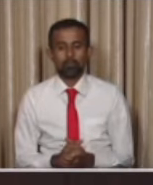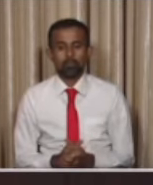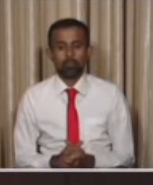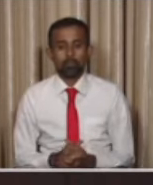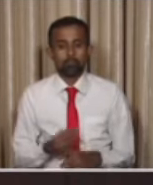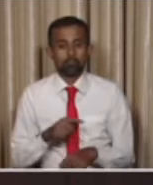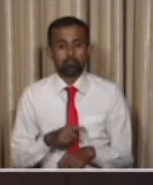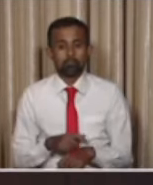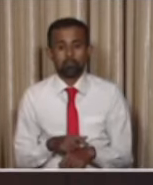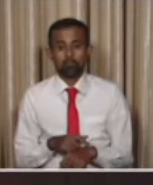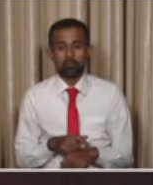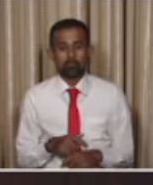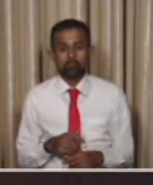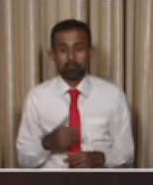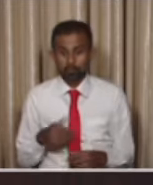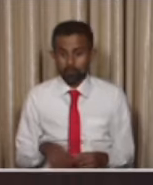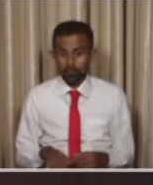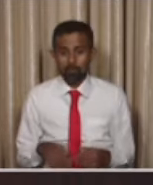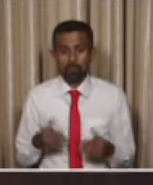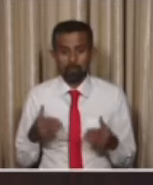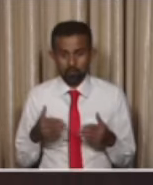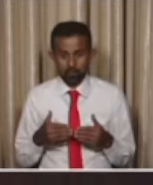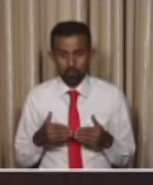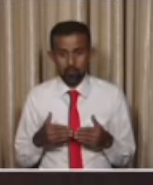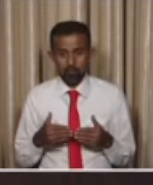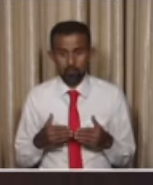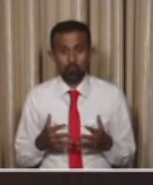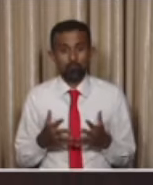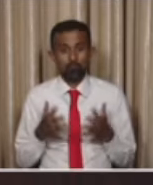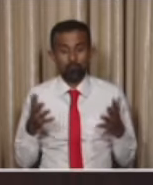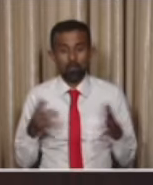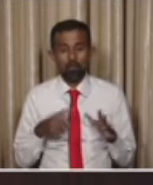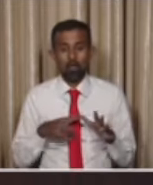awan tenagara kini ente siddebi. Ewa ke madha benda kote. Api wisal awasnya